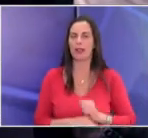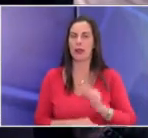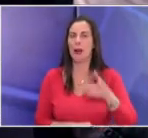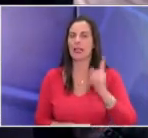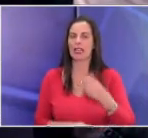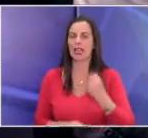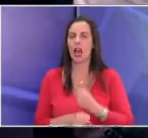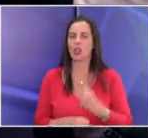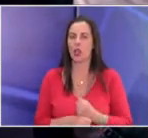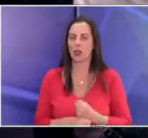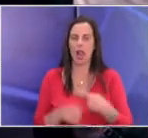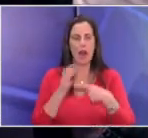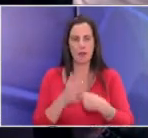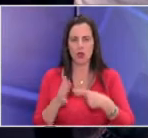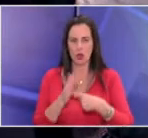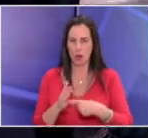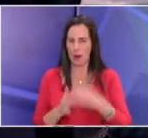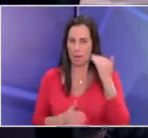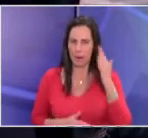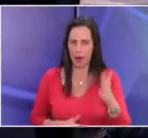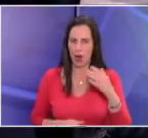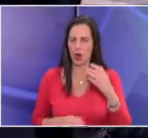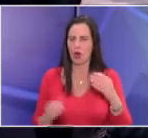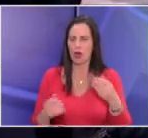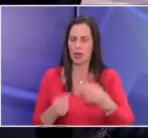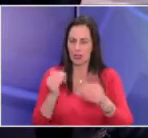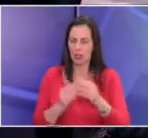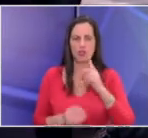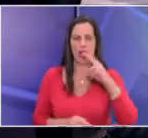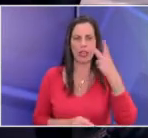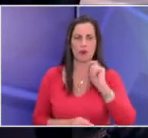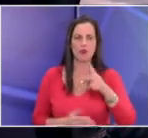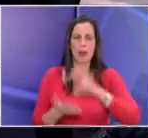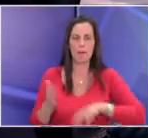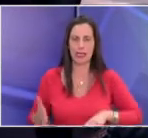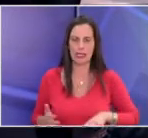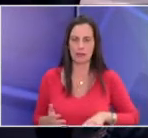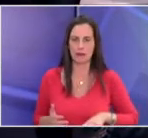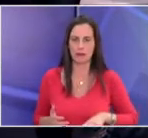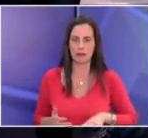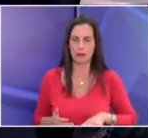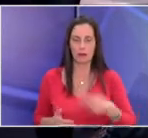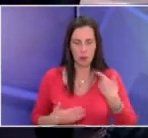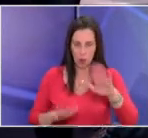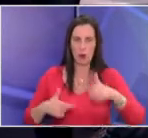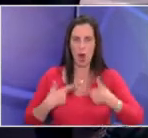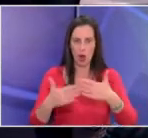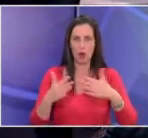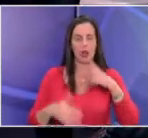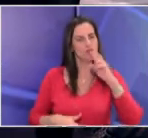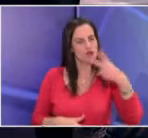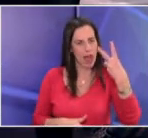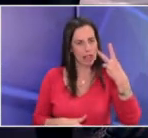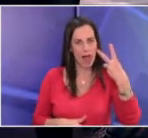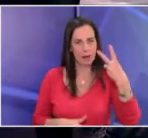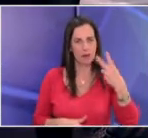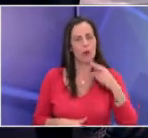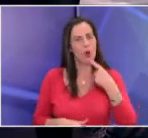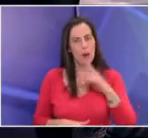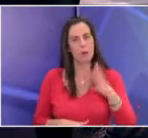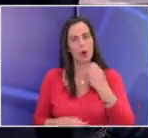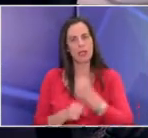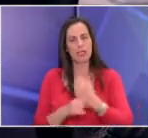משמעית. חד משמעית. היה חופש, היה חגים, הם יצאו מבילוי, הם התפרצו לכביש, על האיסטר מה שקרה. דבר שני, אני חושב, מדי פעם